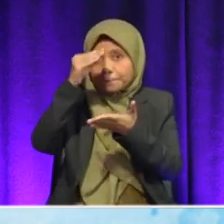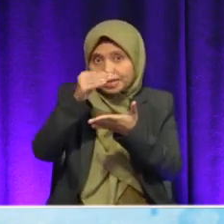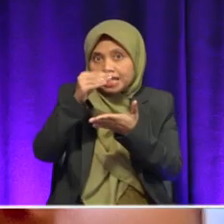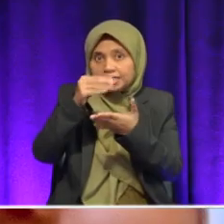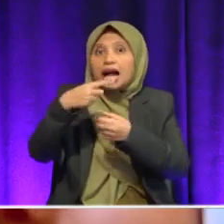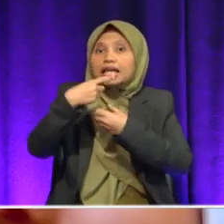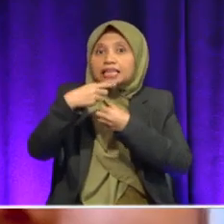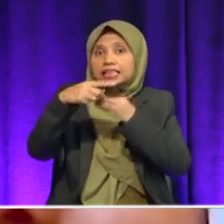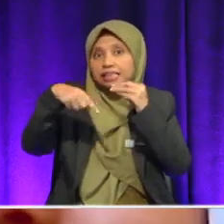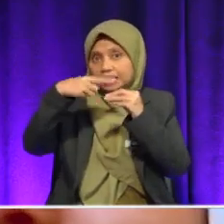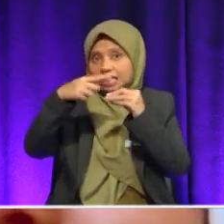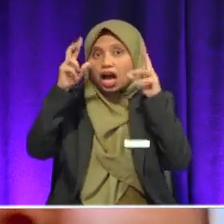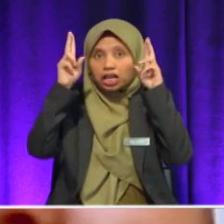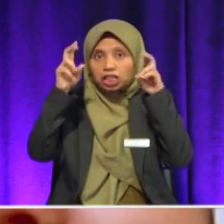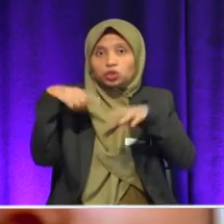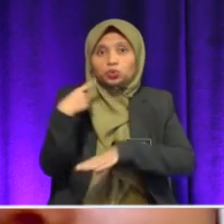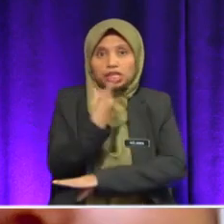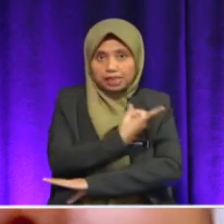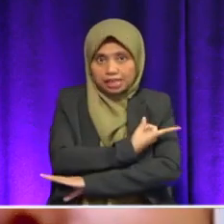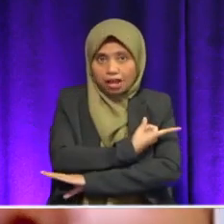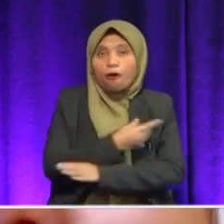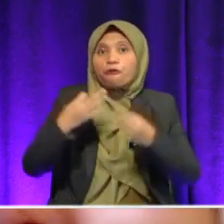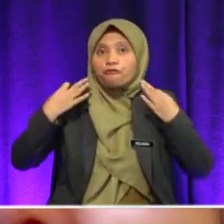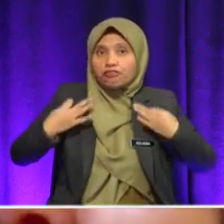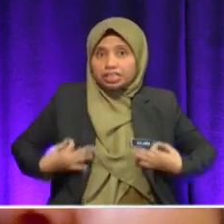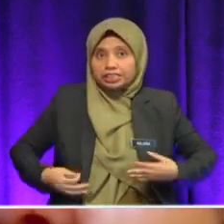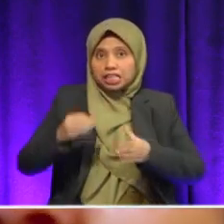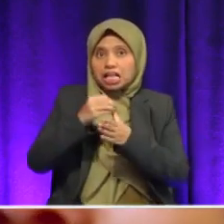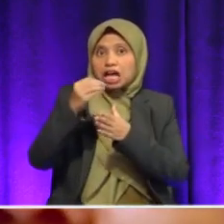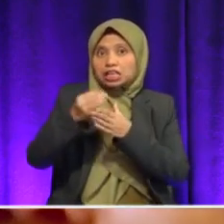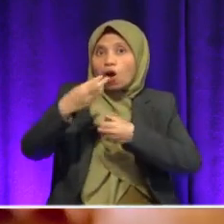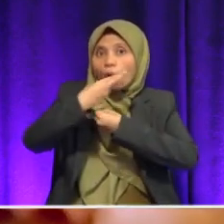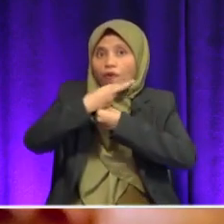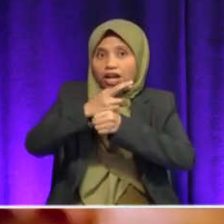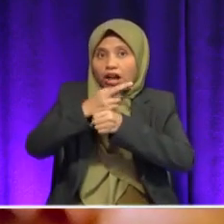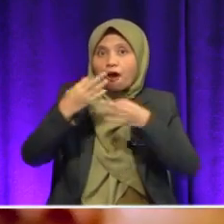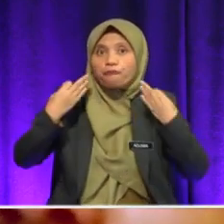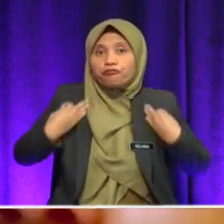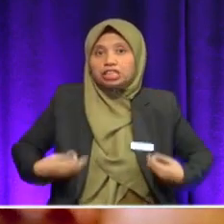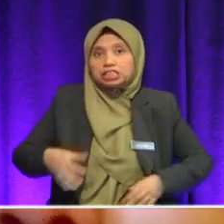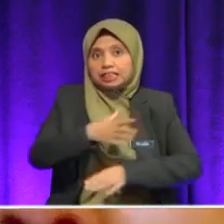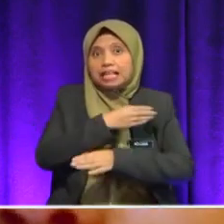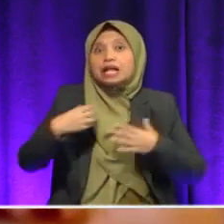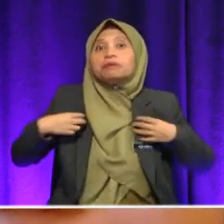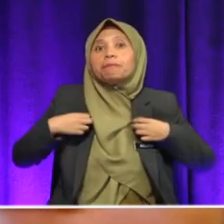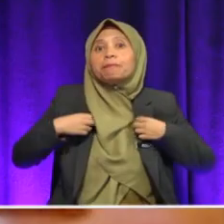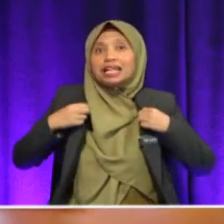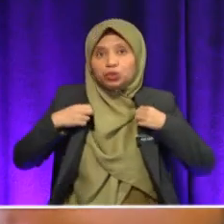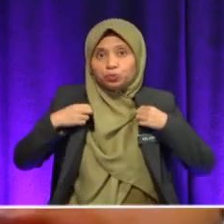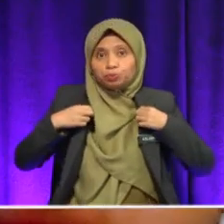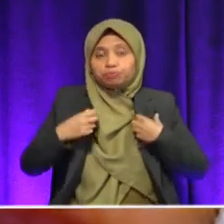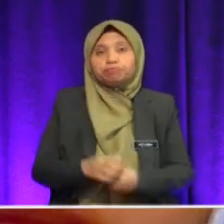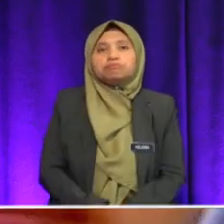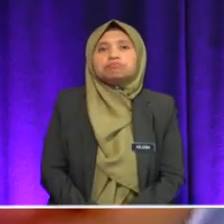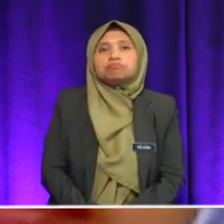rumah tentang yaitu fashion atau pun mereka Anna fashion pakaian Apa yang dimaksudkan dengan rekaan fashion